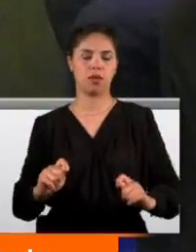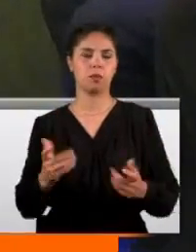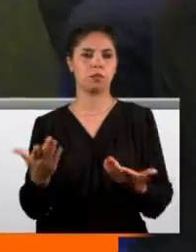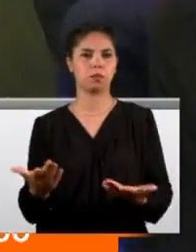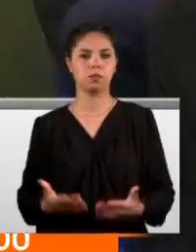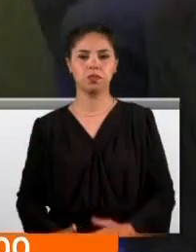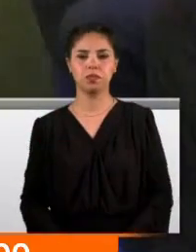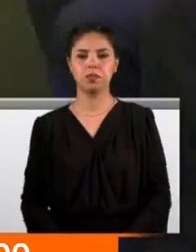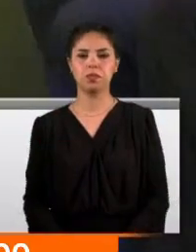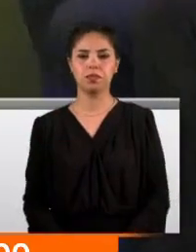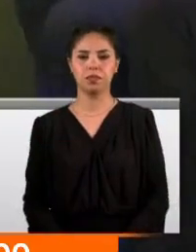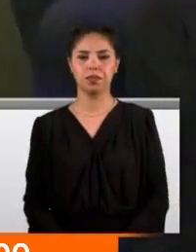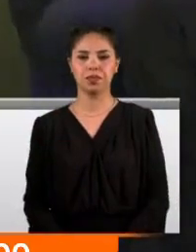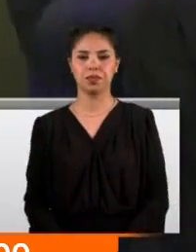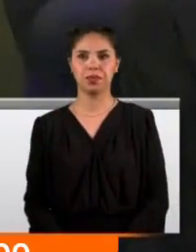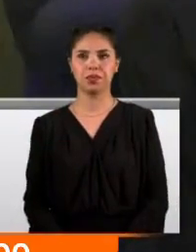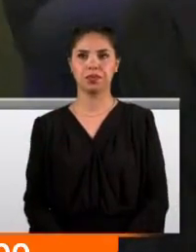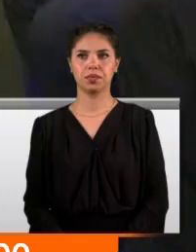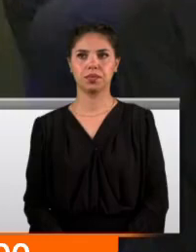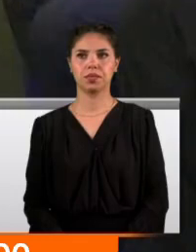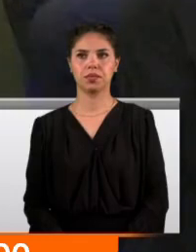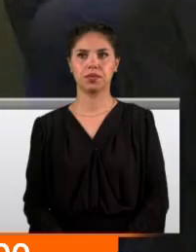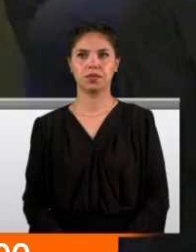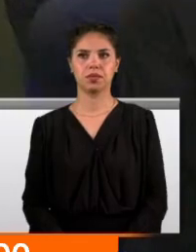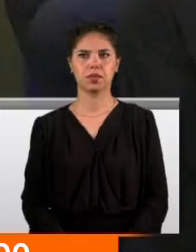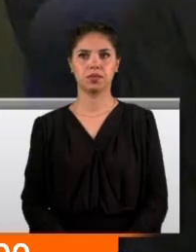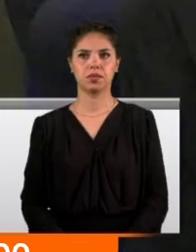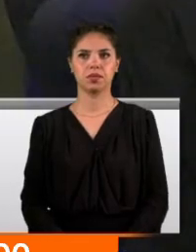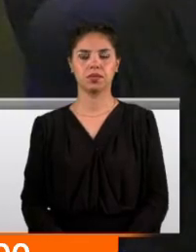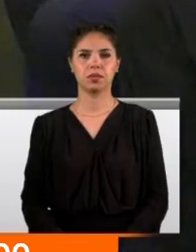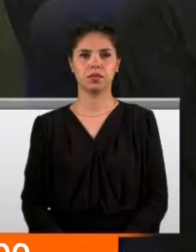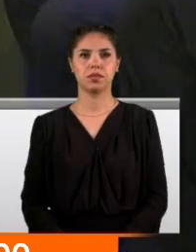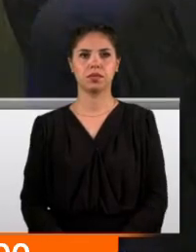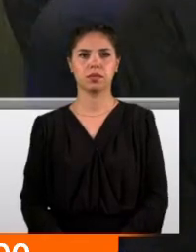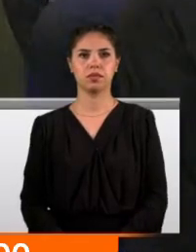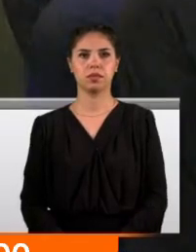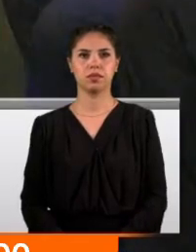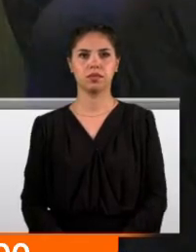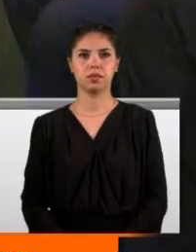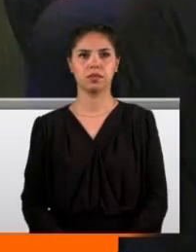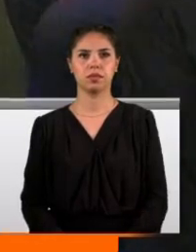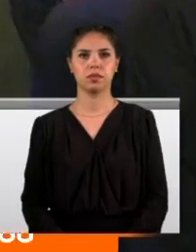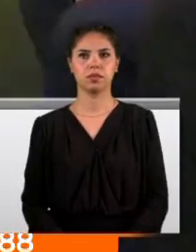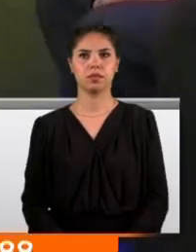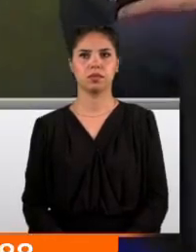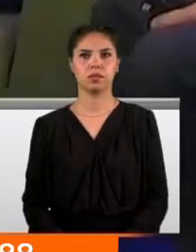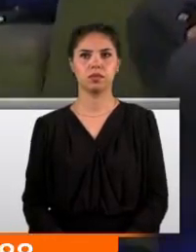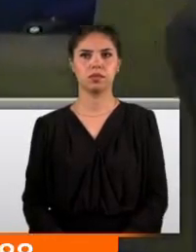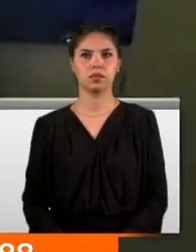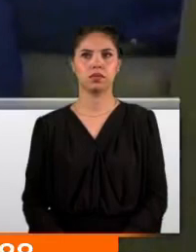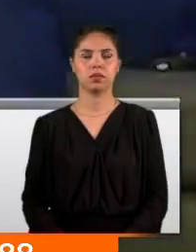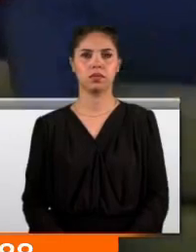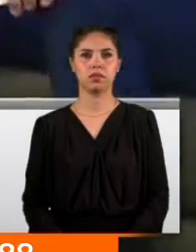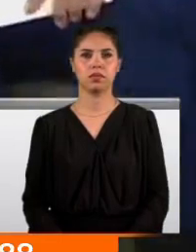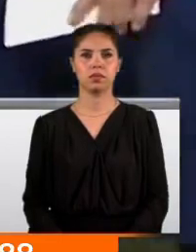artık devlet başkanları düzeyinde istişarelere geldiği kanaatindeyim. Ve bugün